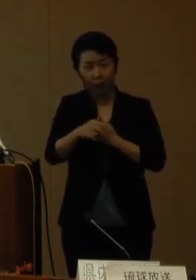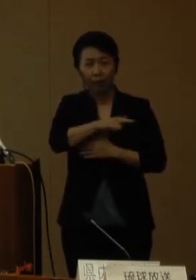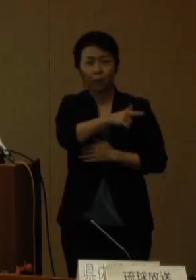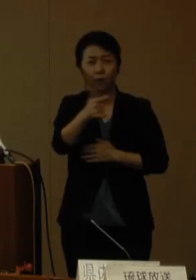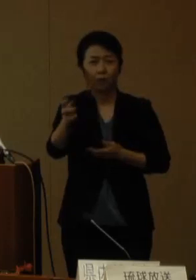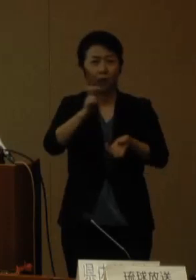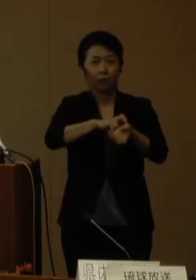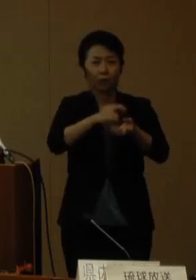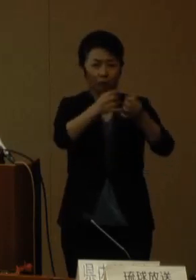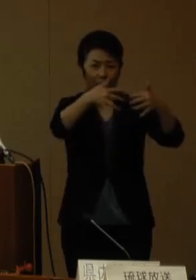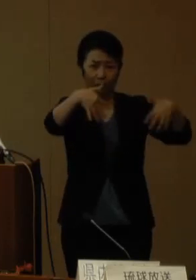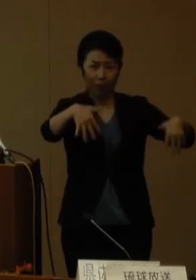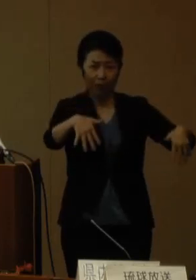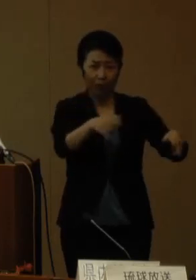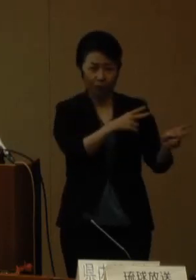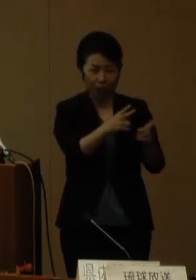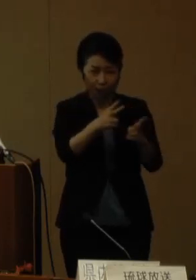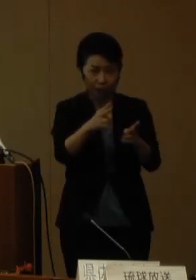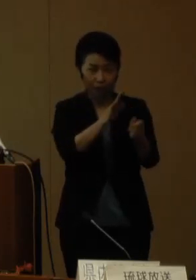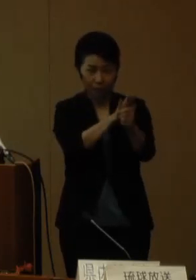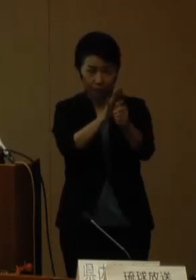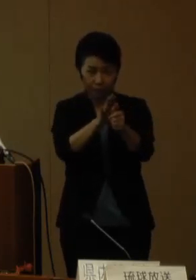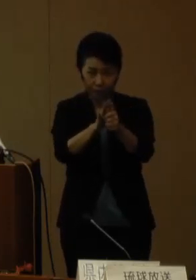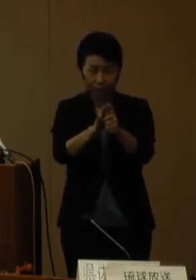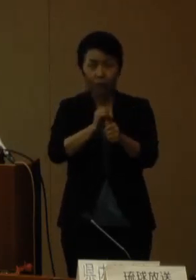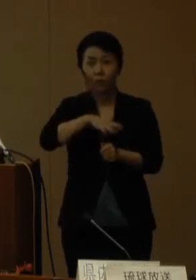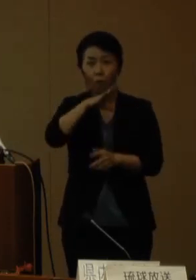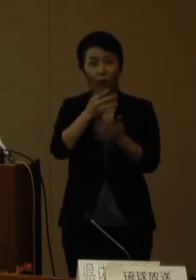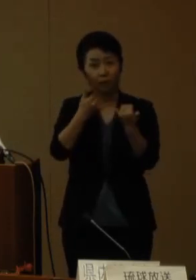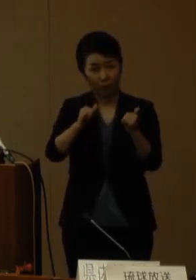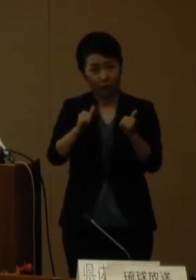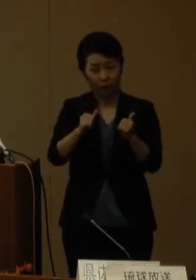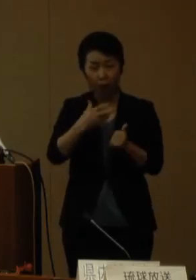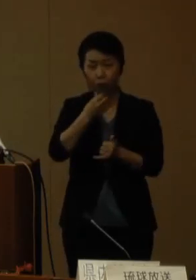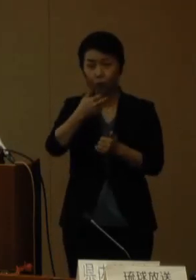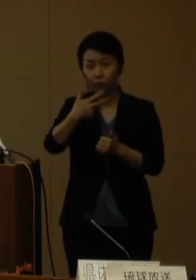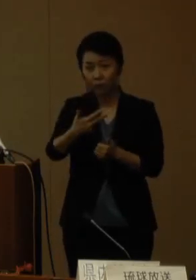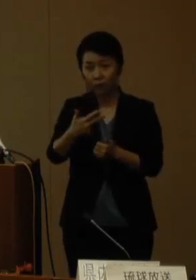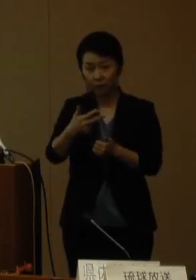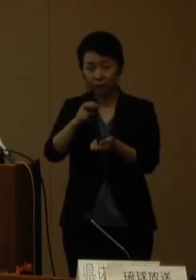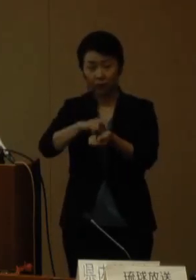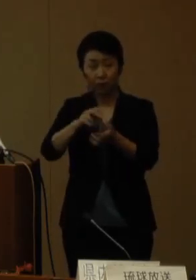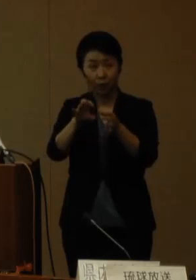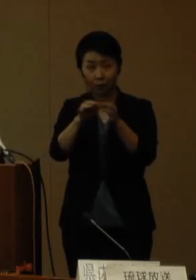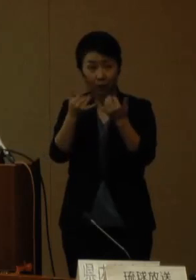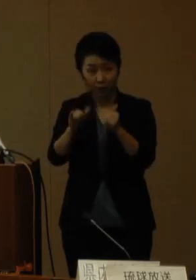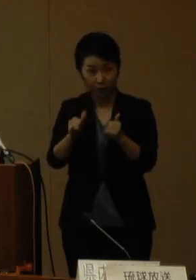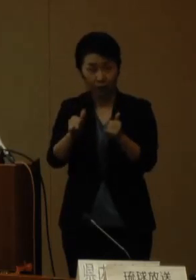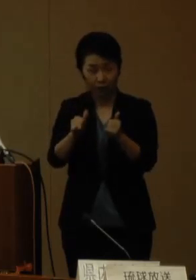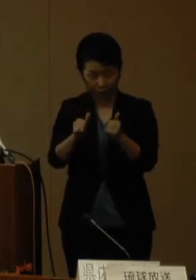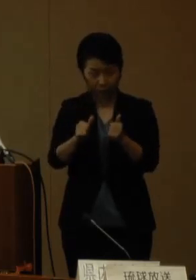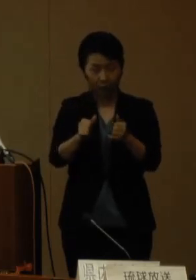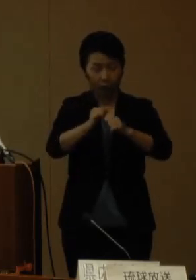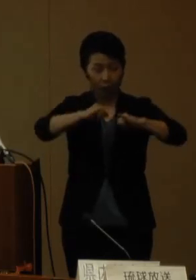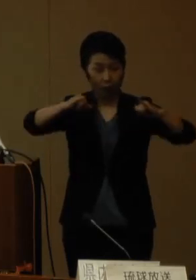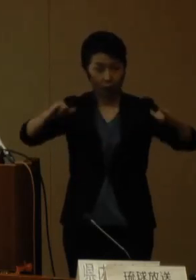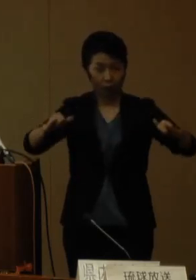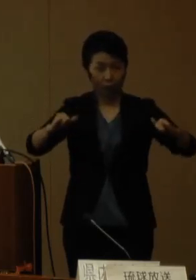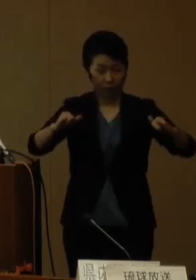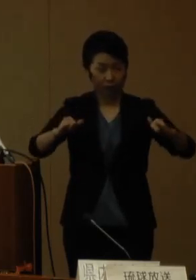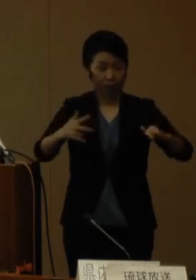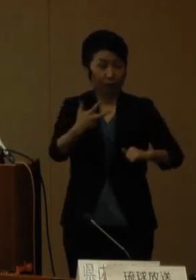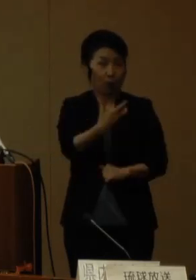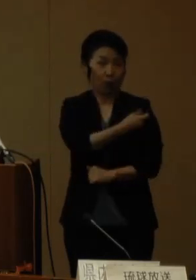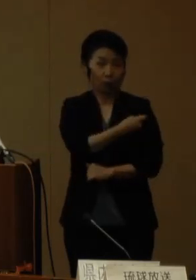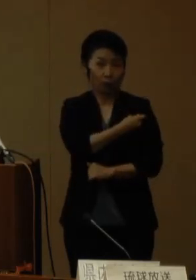備や、高齢者、エッセンシャルワーカーを中心とした検査の重点拡充、広域接種センターの設置